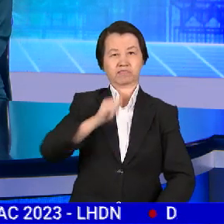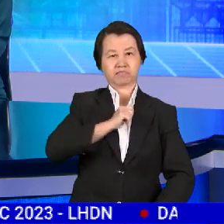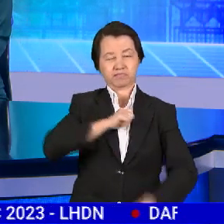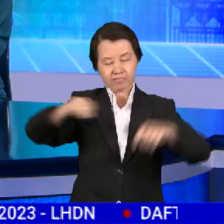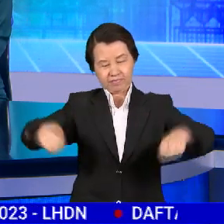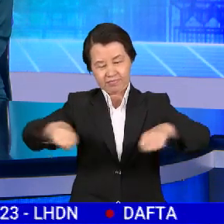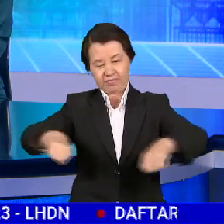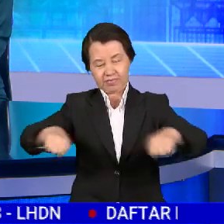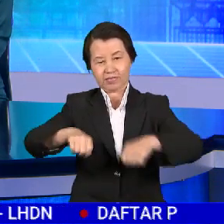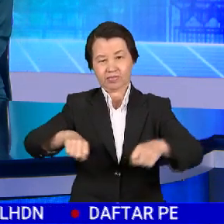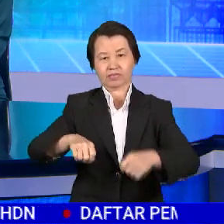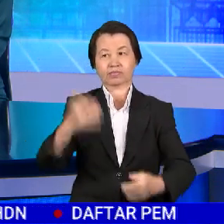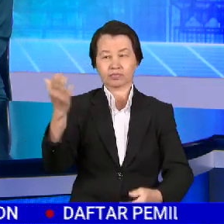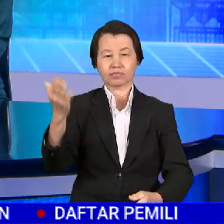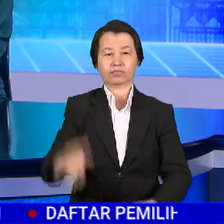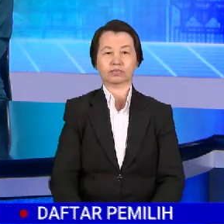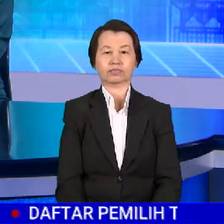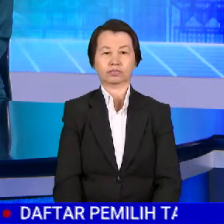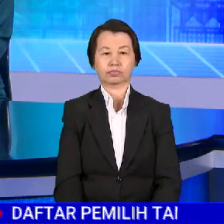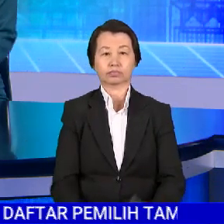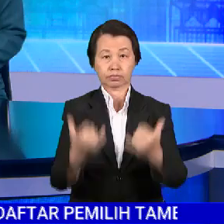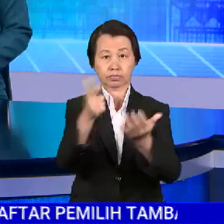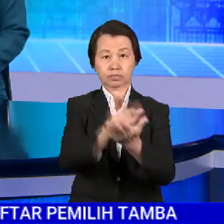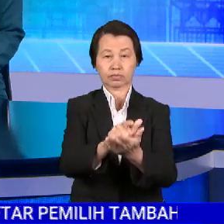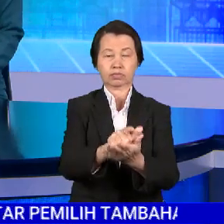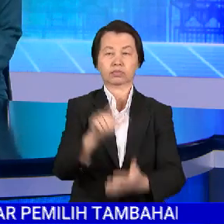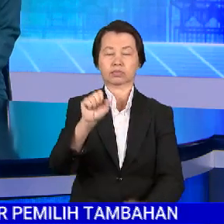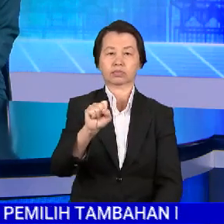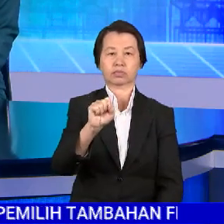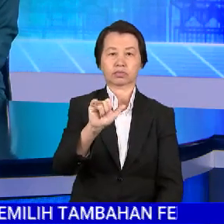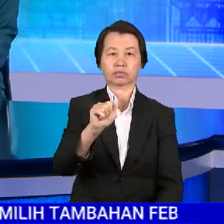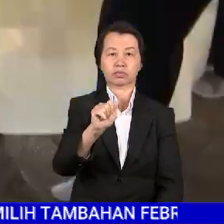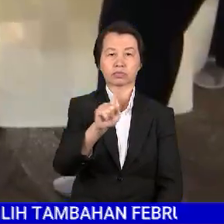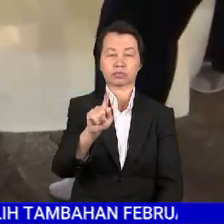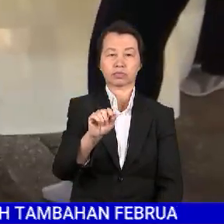Tunku Azizah Aminah Maimunah Iskandariah. Ikuti laporan Sazwani Samsu.